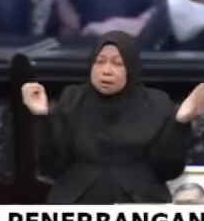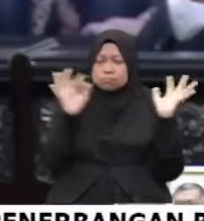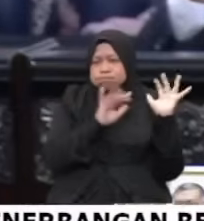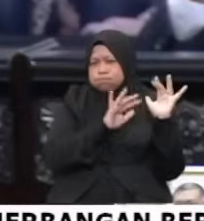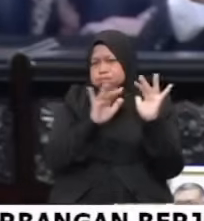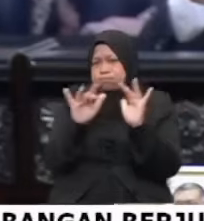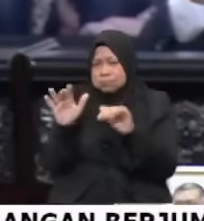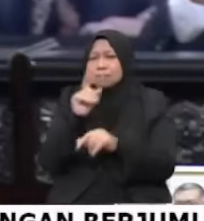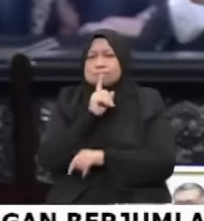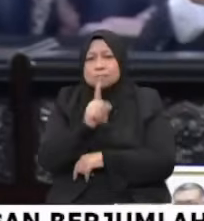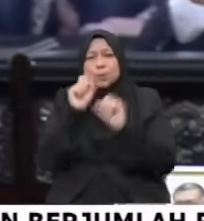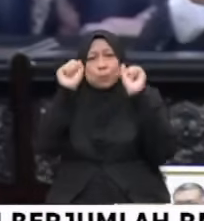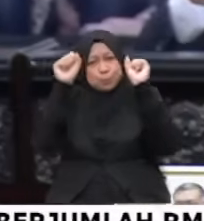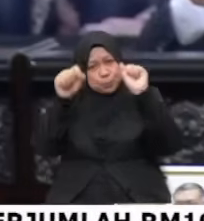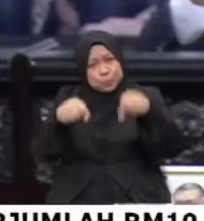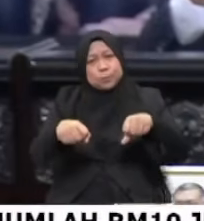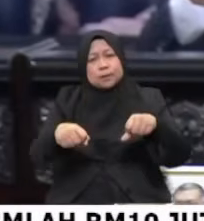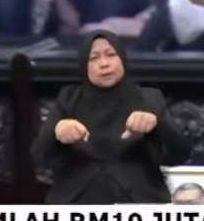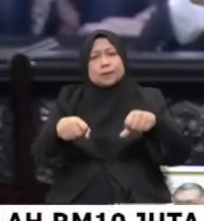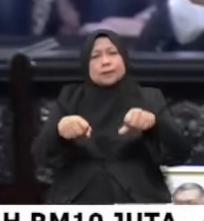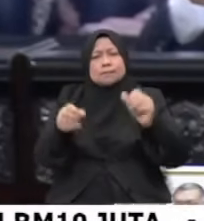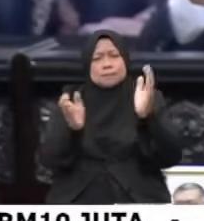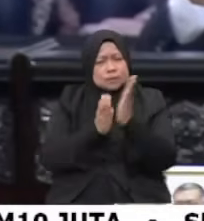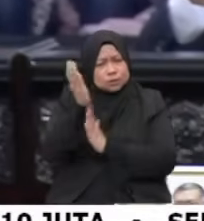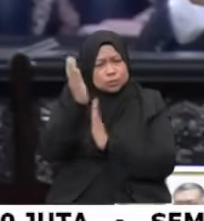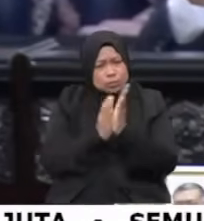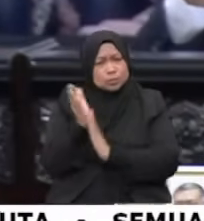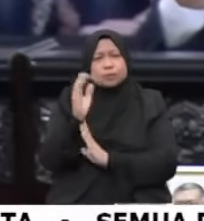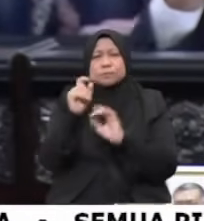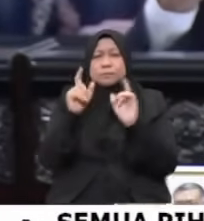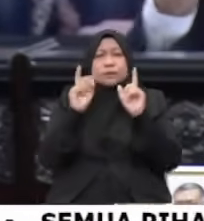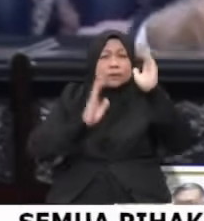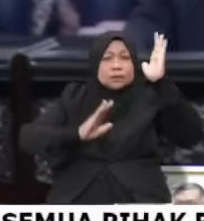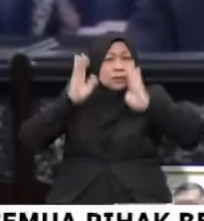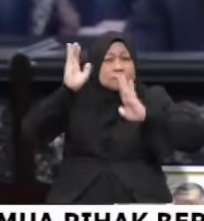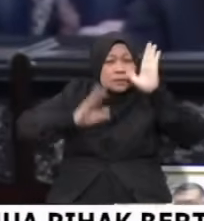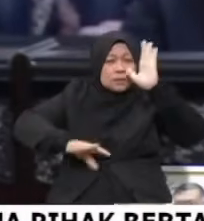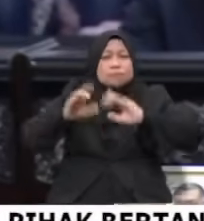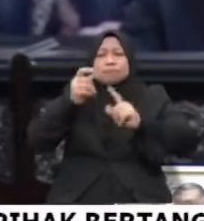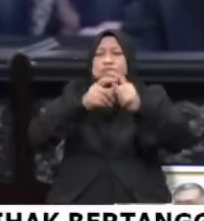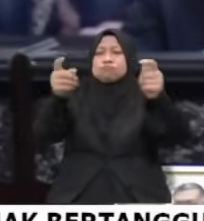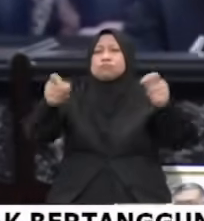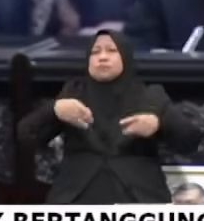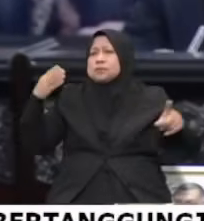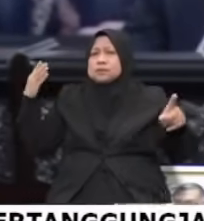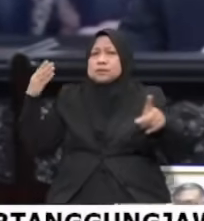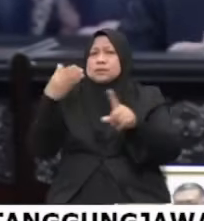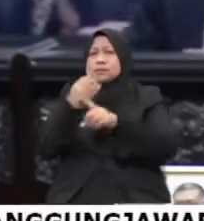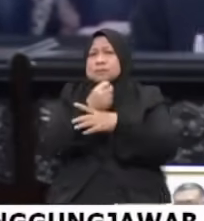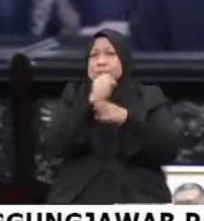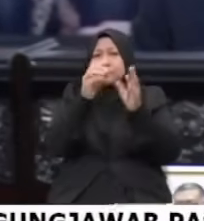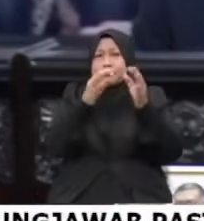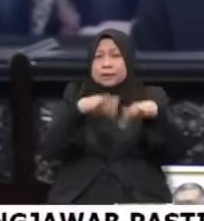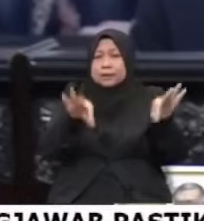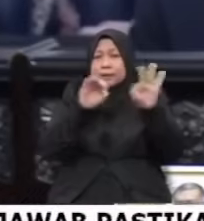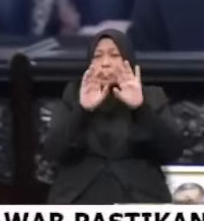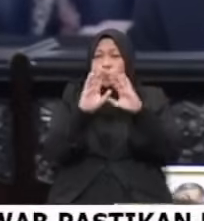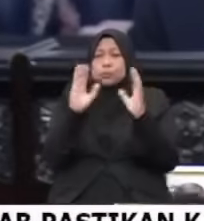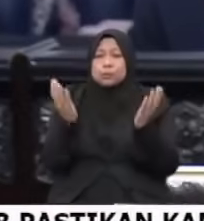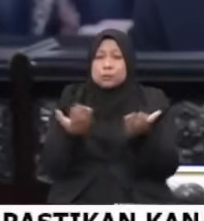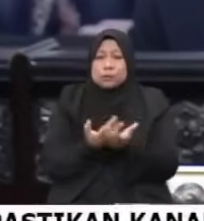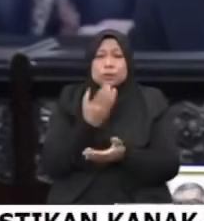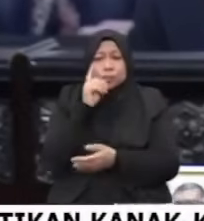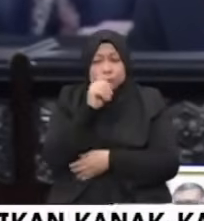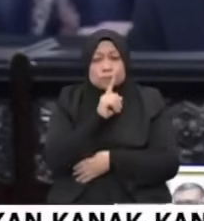dijangka mampu untuk terus meletakkan Malaysia sebagai salah satu destinasi pelaburan penting di dunia